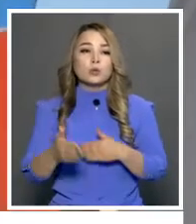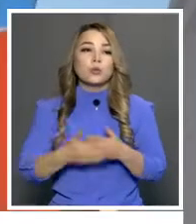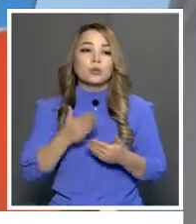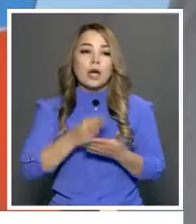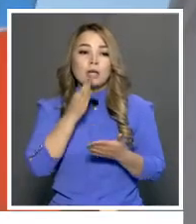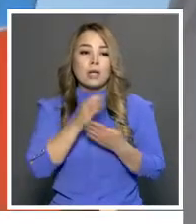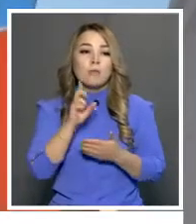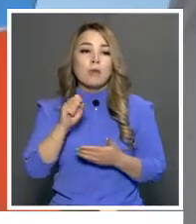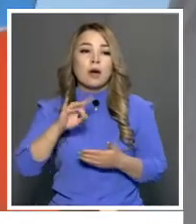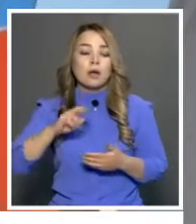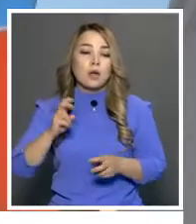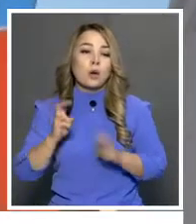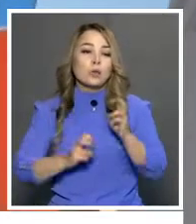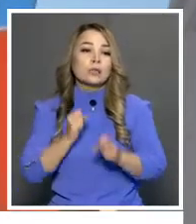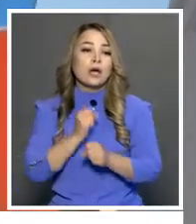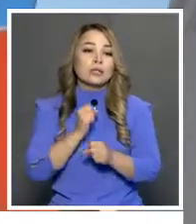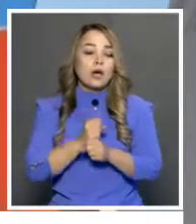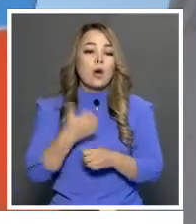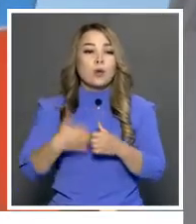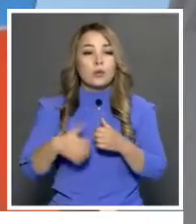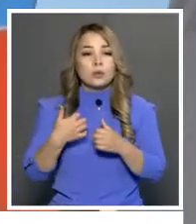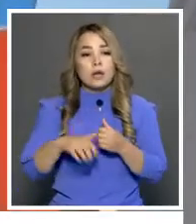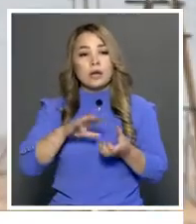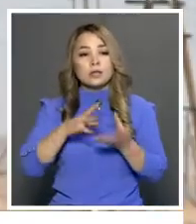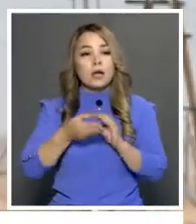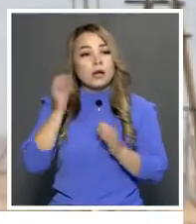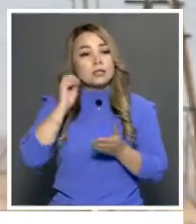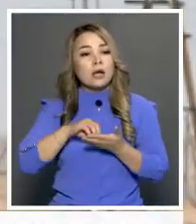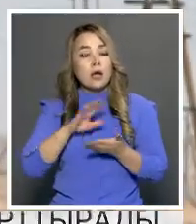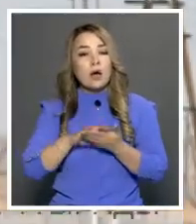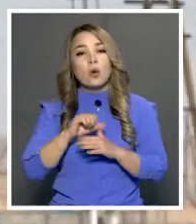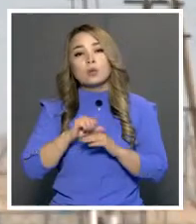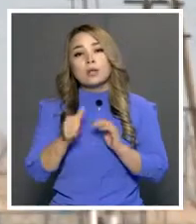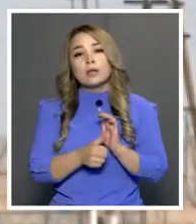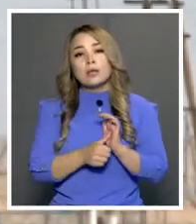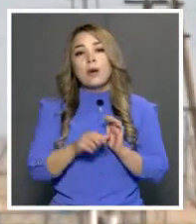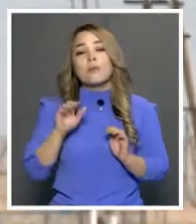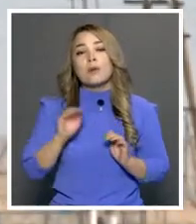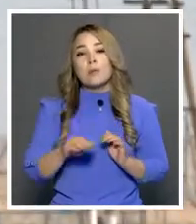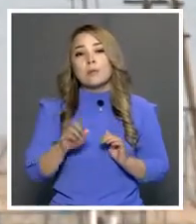мұнай өндіріледі. Сондай-ақ ай сайын орташа есеппен тәулігіне 16 мың баррельге ұлғайып отырады.